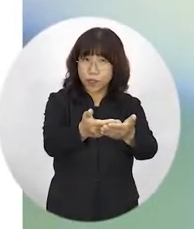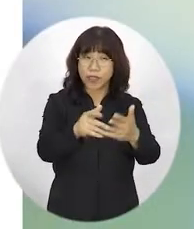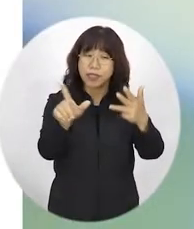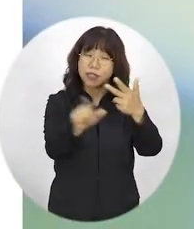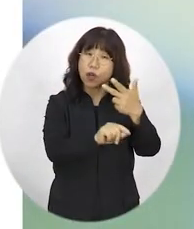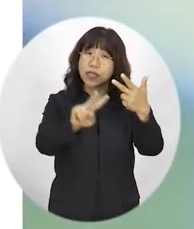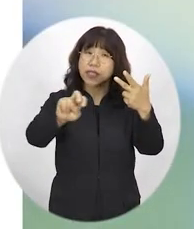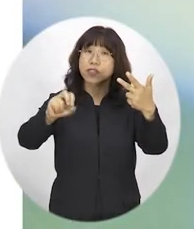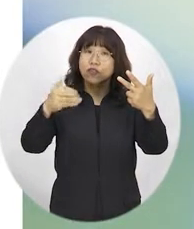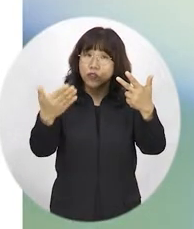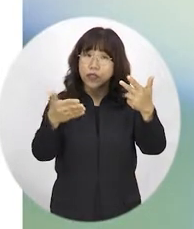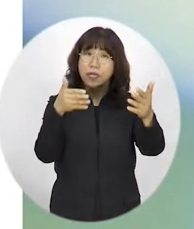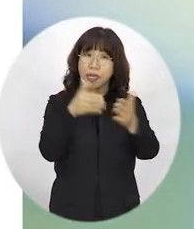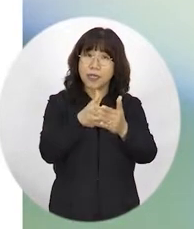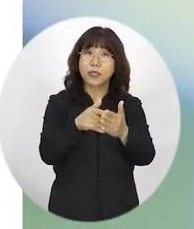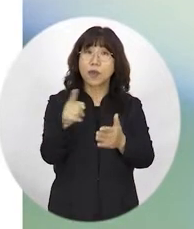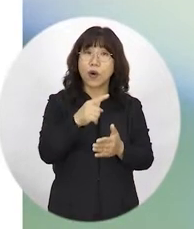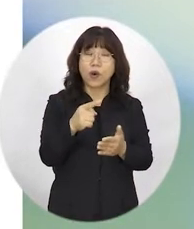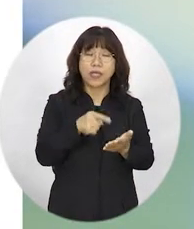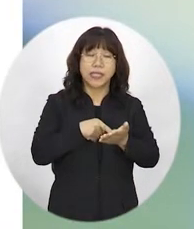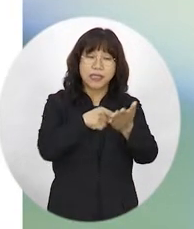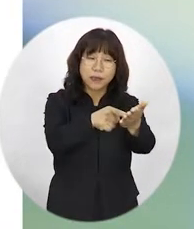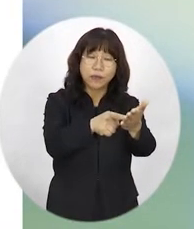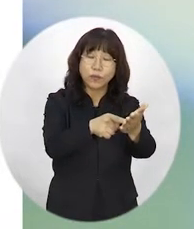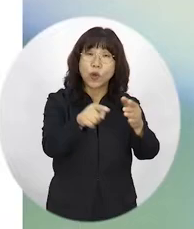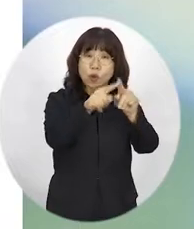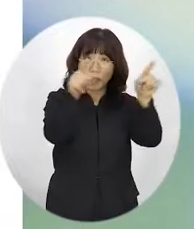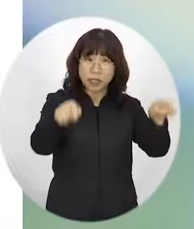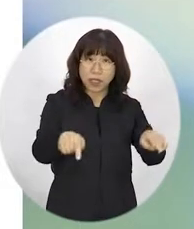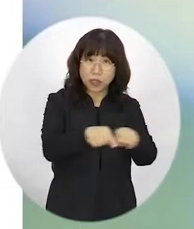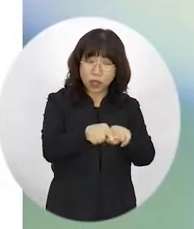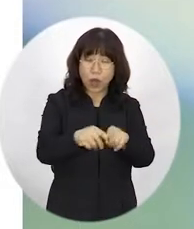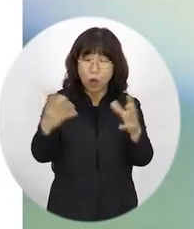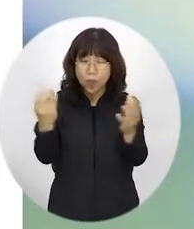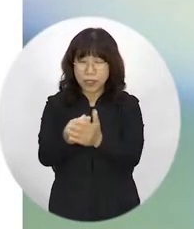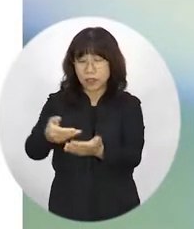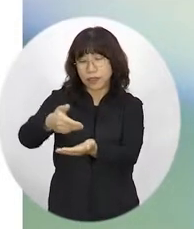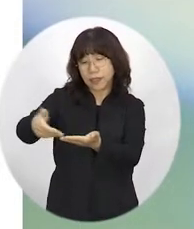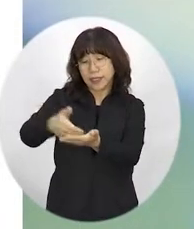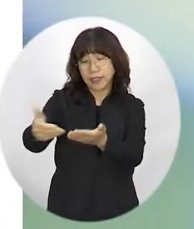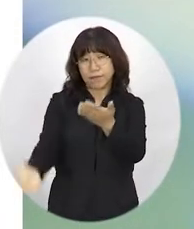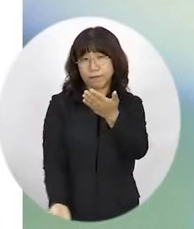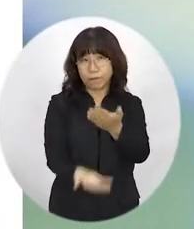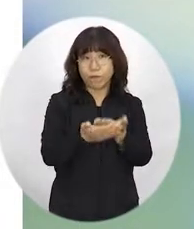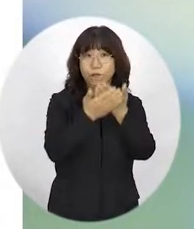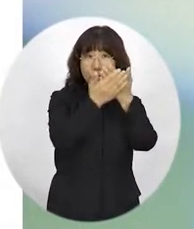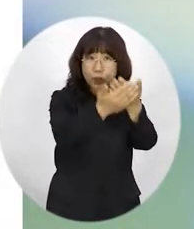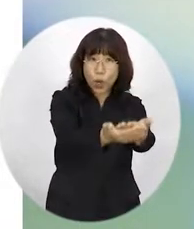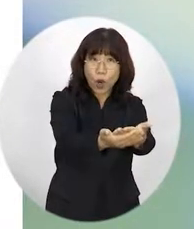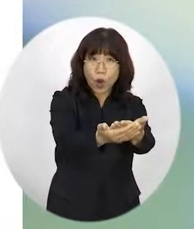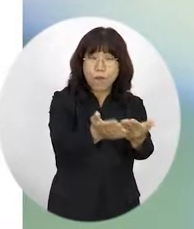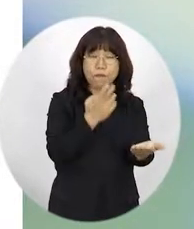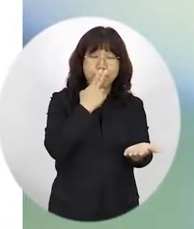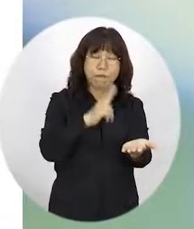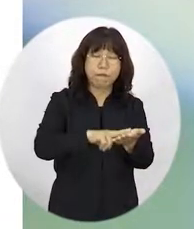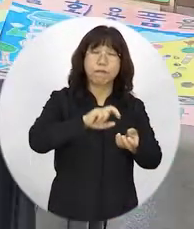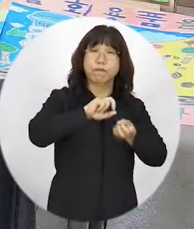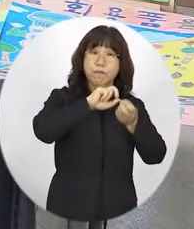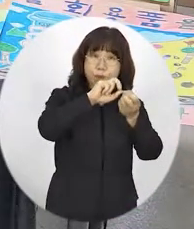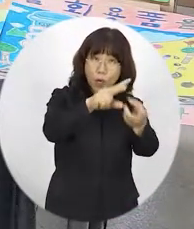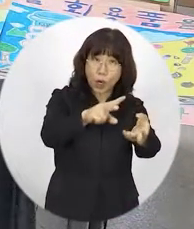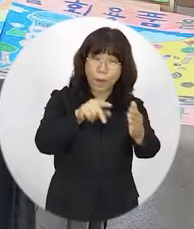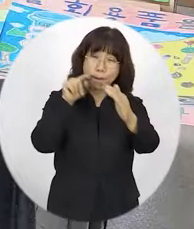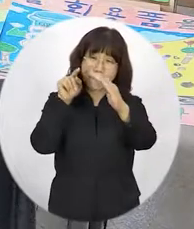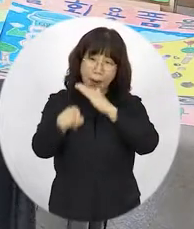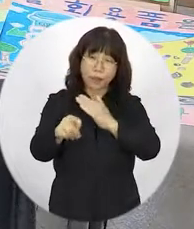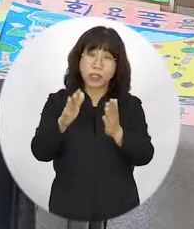오는 7월 29일까지 응모 신청서와 완성된 작품을 강서구 녹색환경과로 우편 또는 방문 제출하면